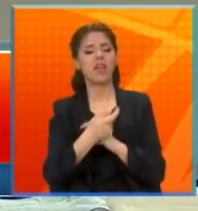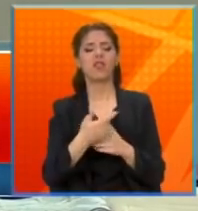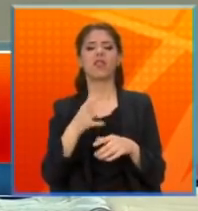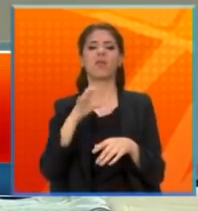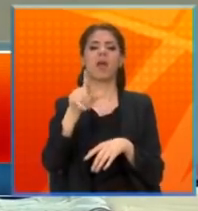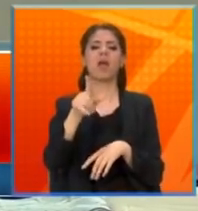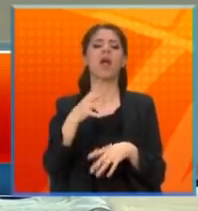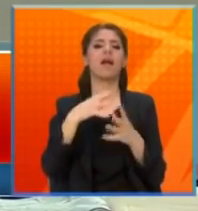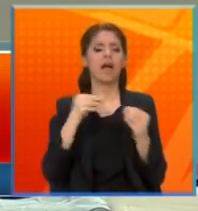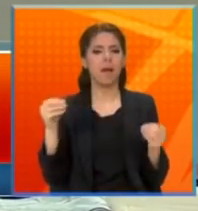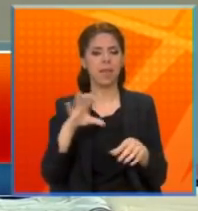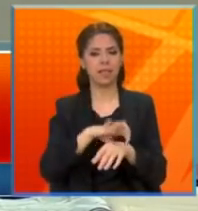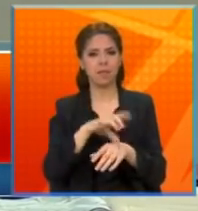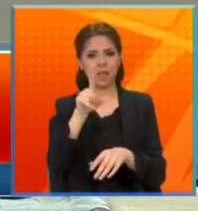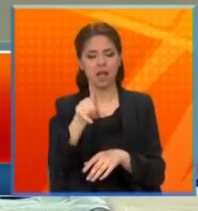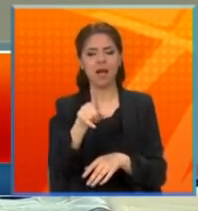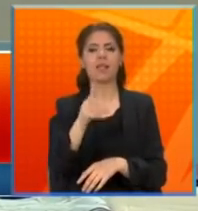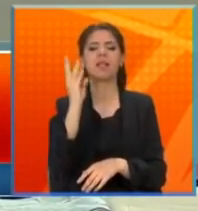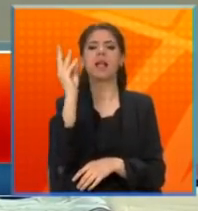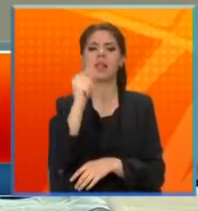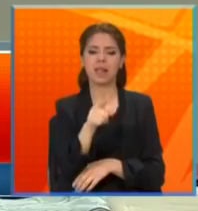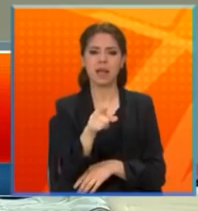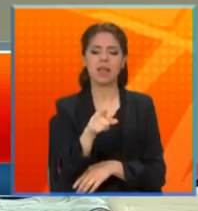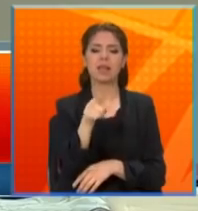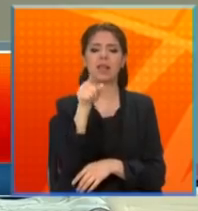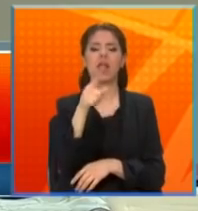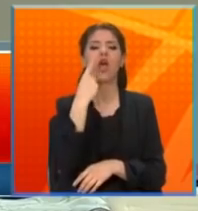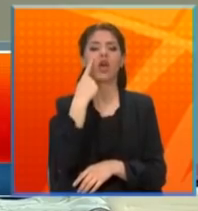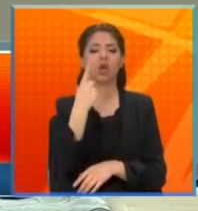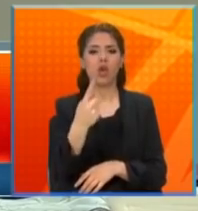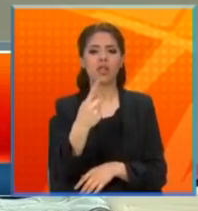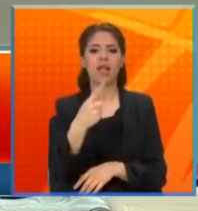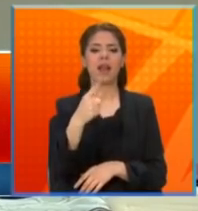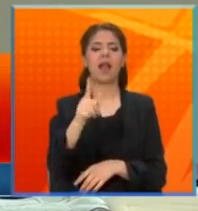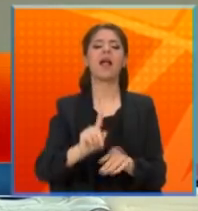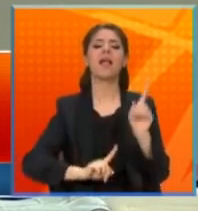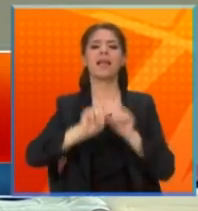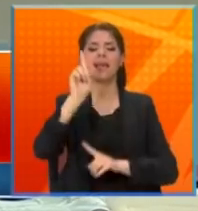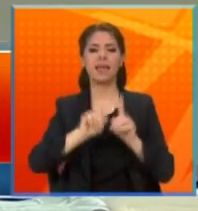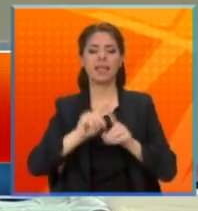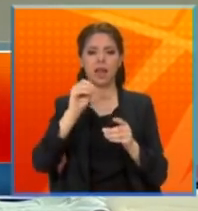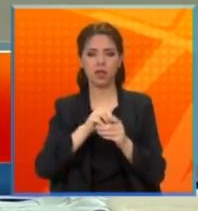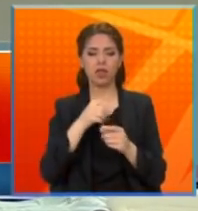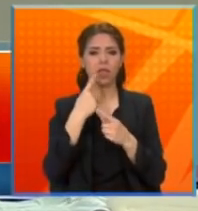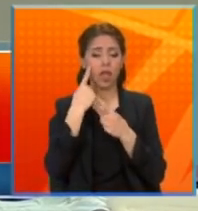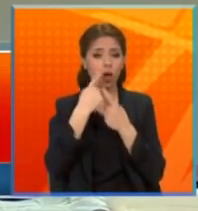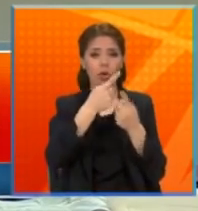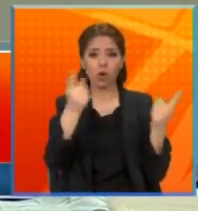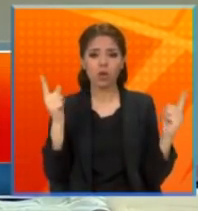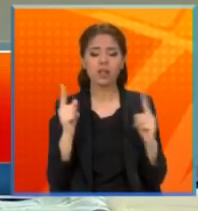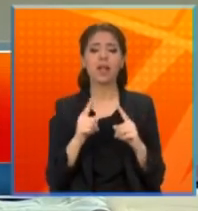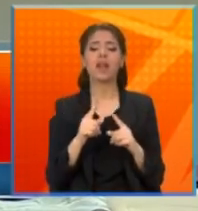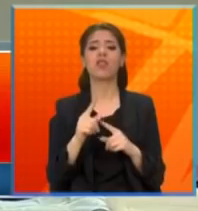ve kaybettiğimiz vaka sayısını da gösteren, dijital ortamda göstereceğimiz ve güncel